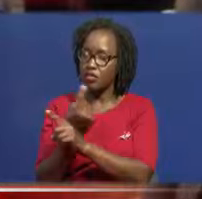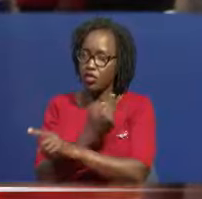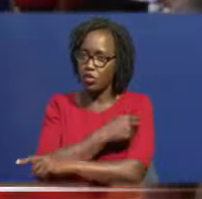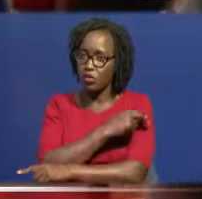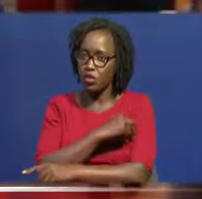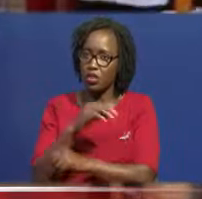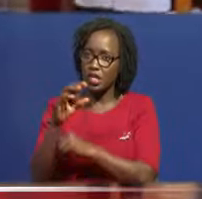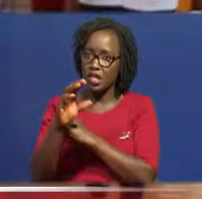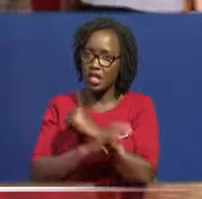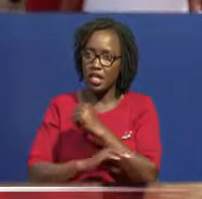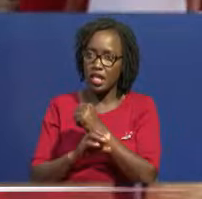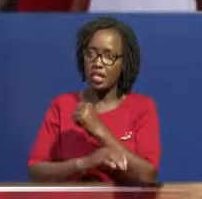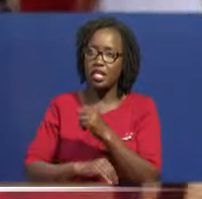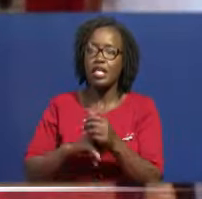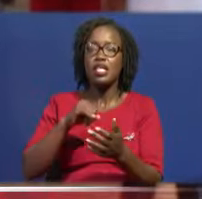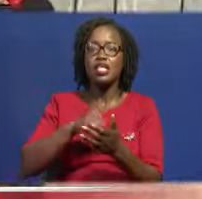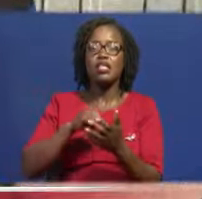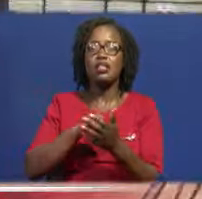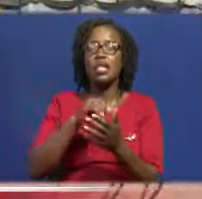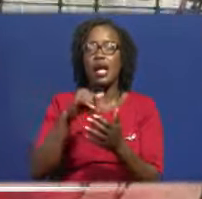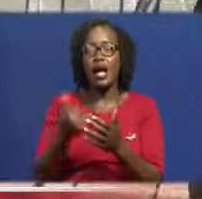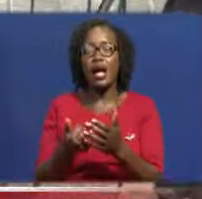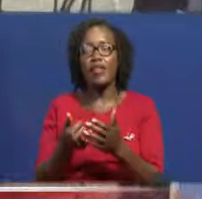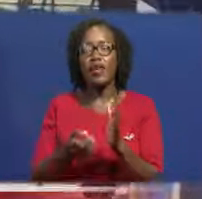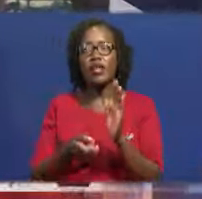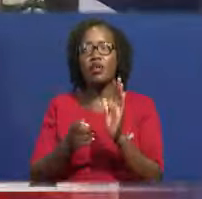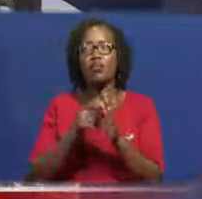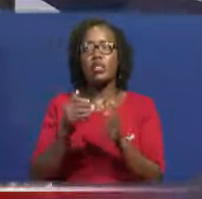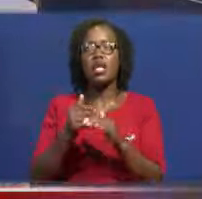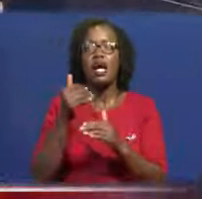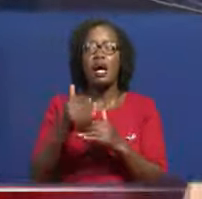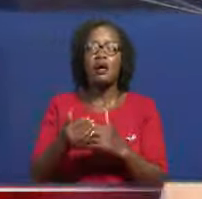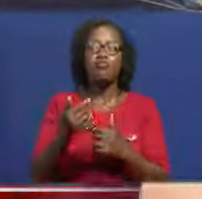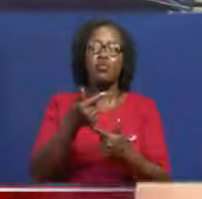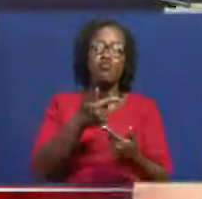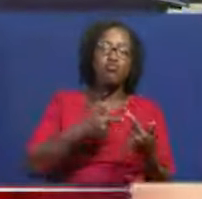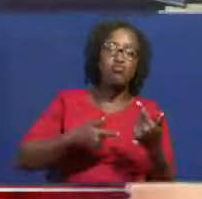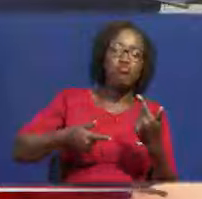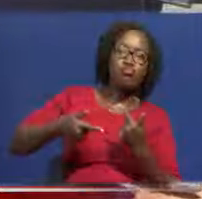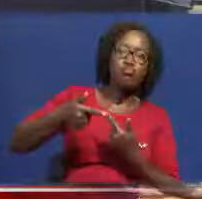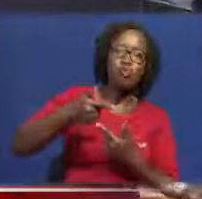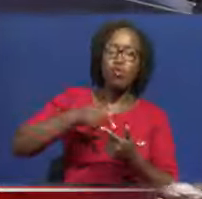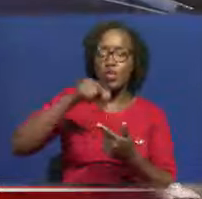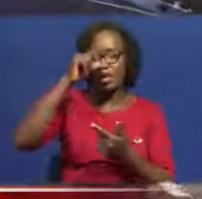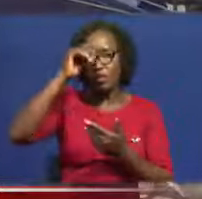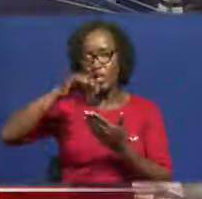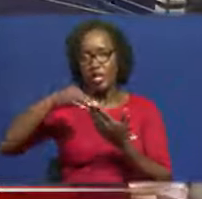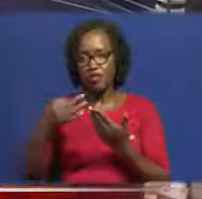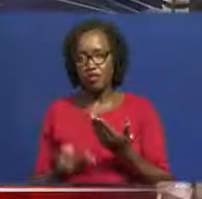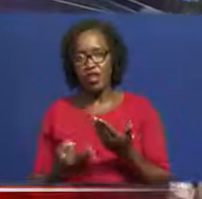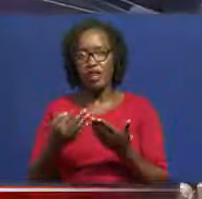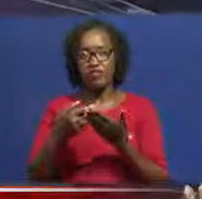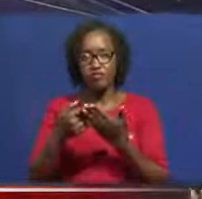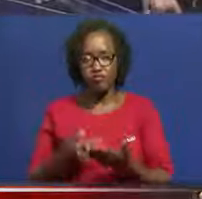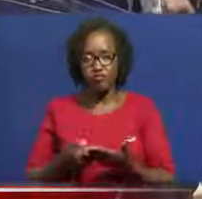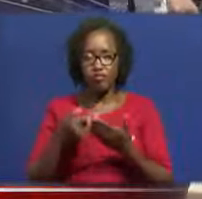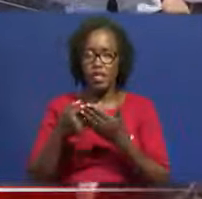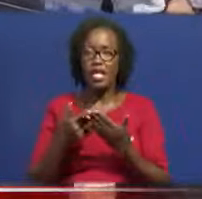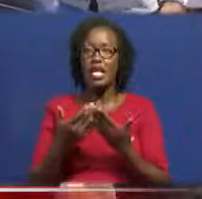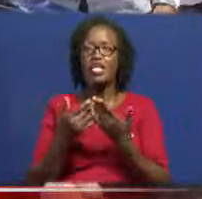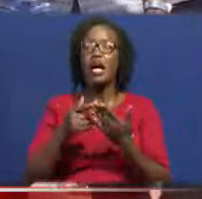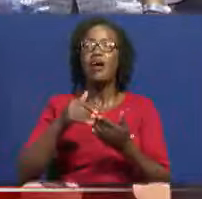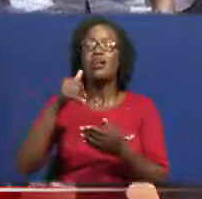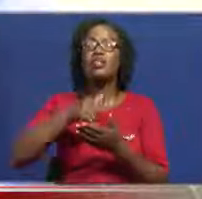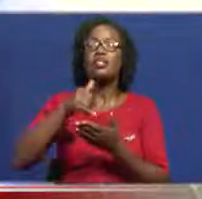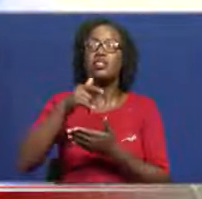mwinchini, miongoni mwa matakwa mengine. Baada ya msururu wa mazungumzo na serikali ambao hayakuzaa matunda, chama hicho sasa